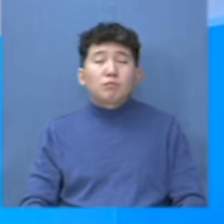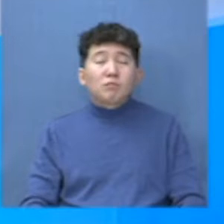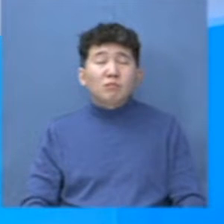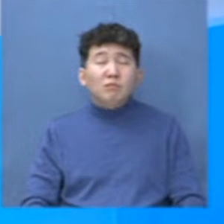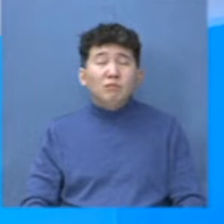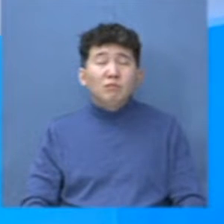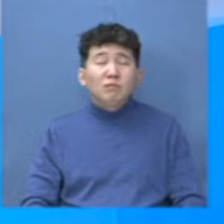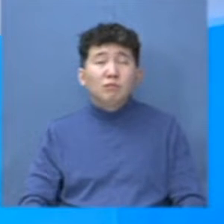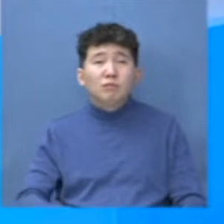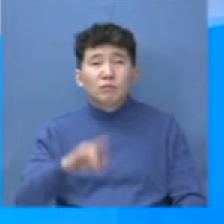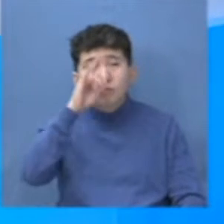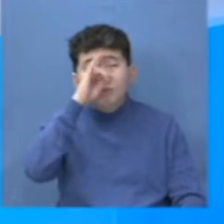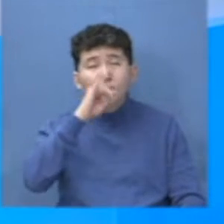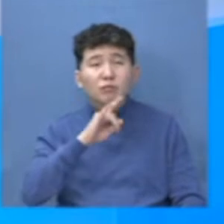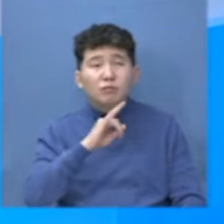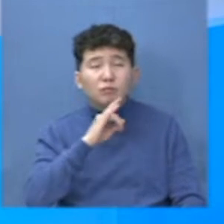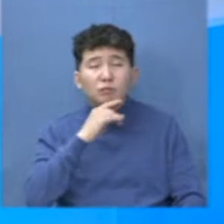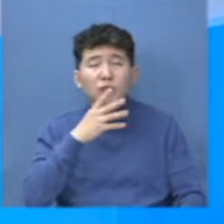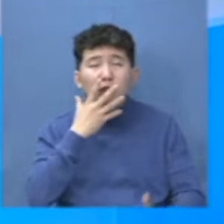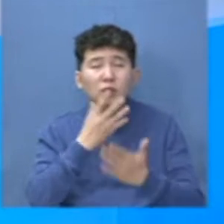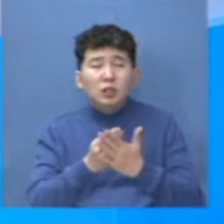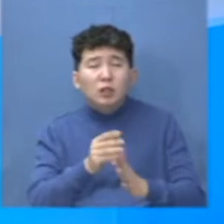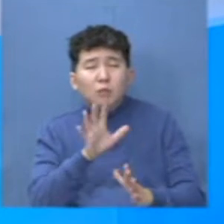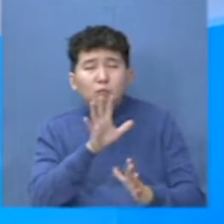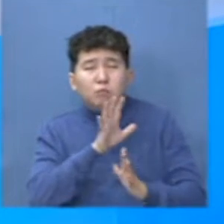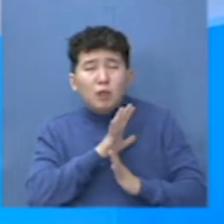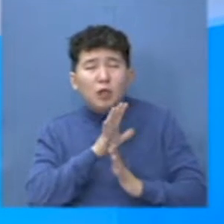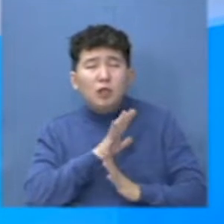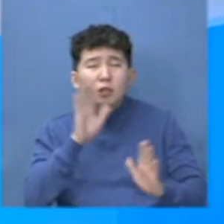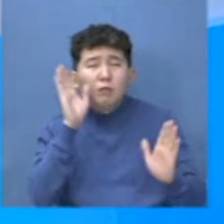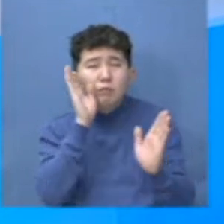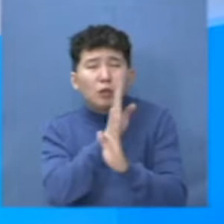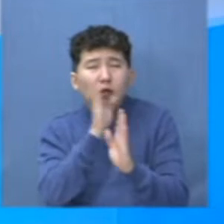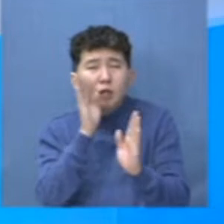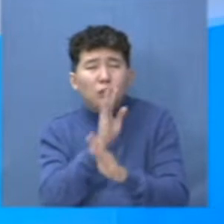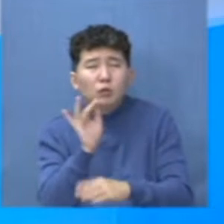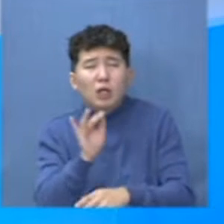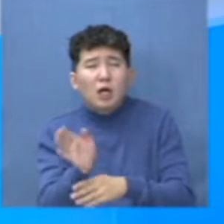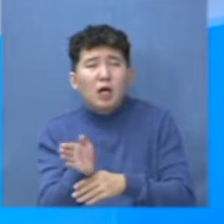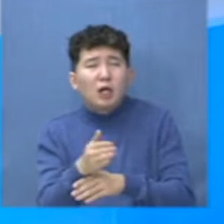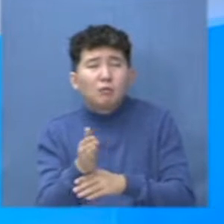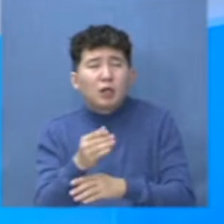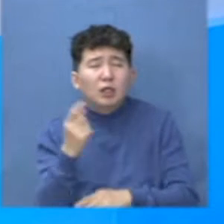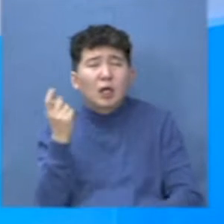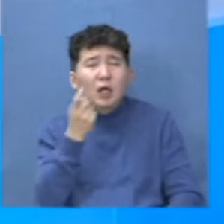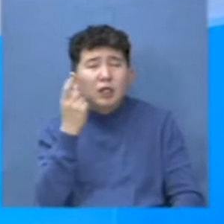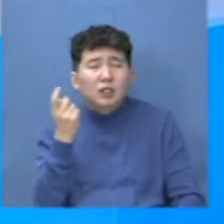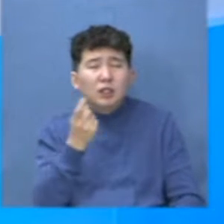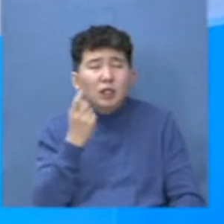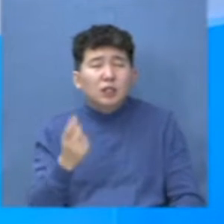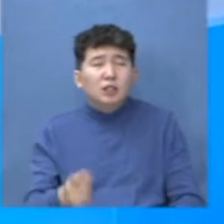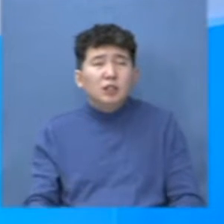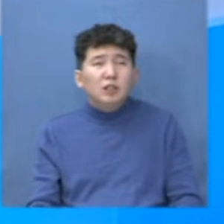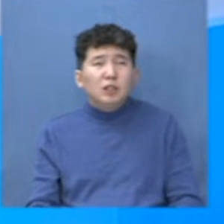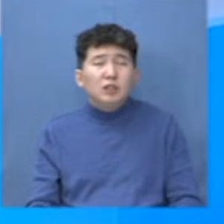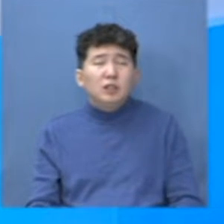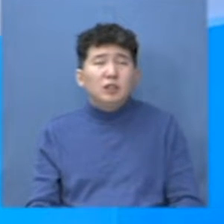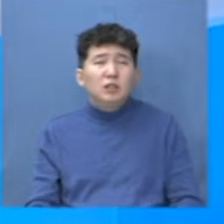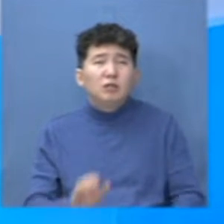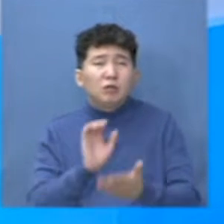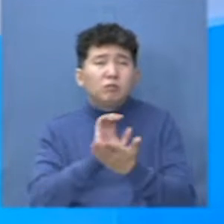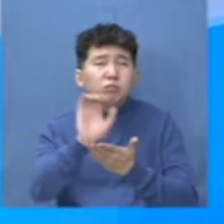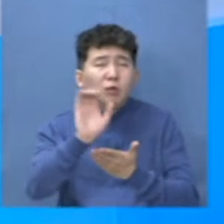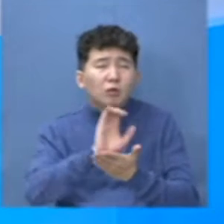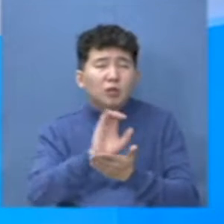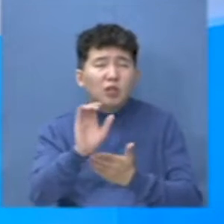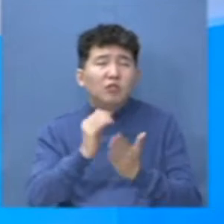Қазақстан өзінің бай және бірегей табиғатының арқасында балық шаруашылығының айтарлықтай қуатты қорына ие. Бұл бағытта экспорттық әлеуеті де